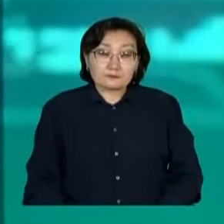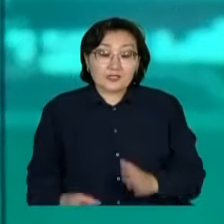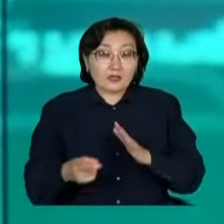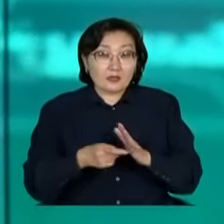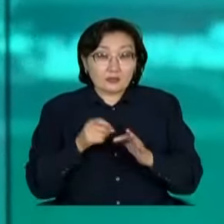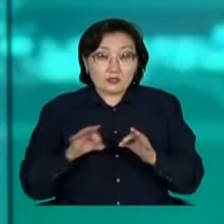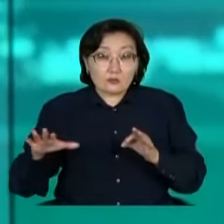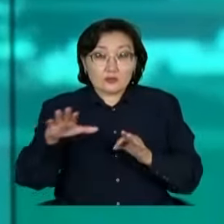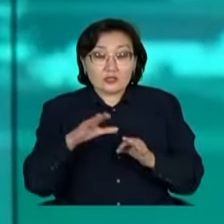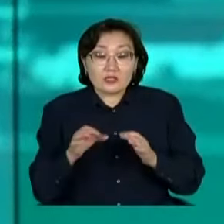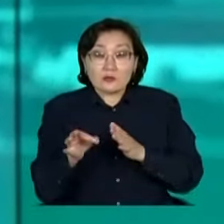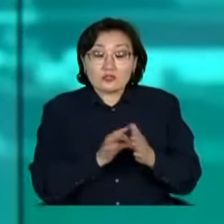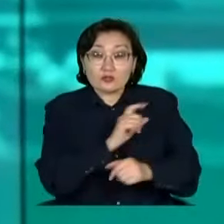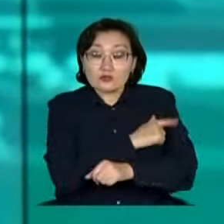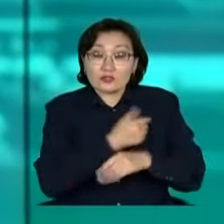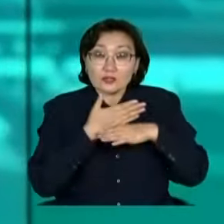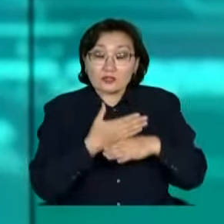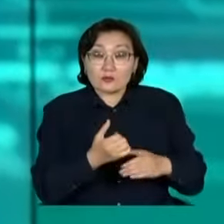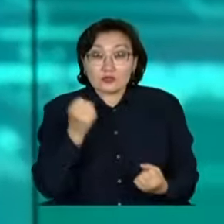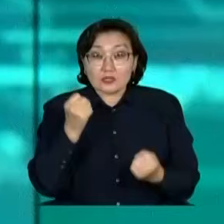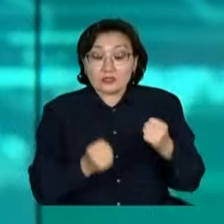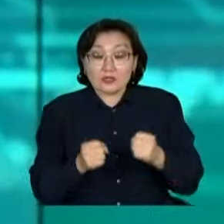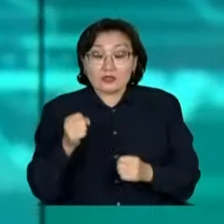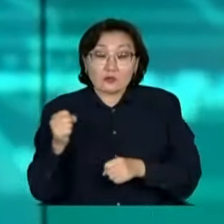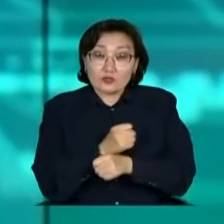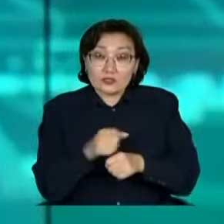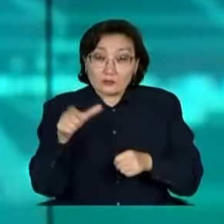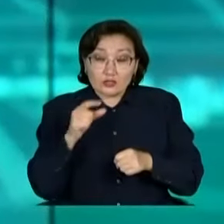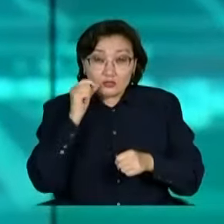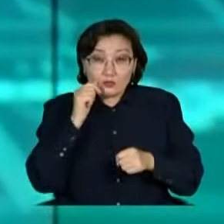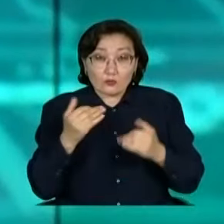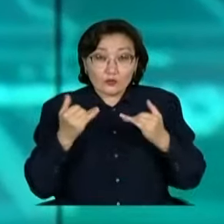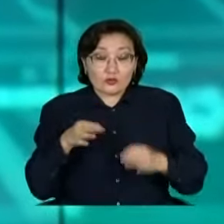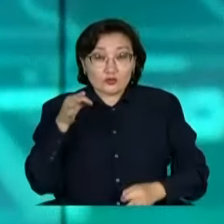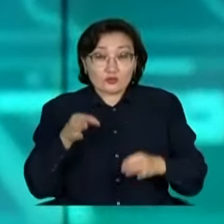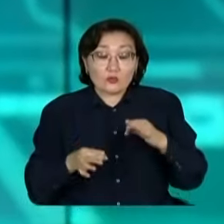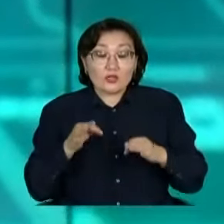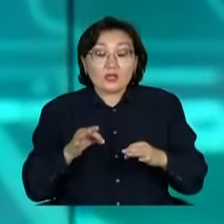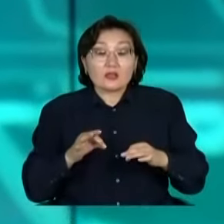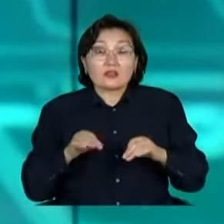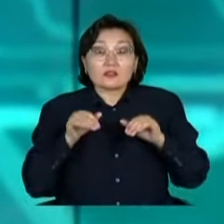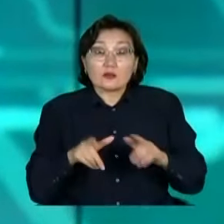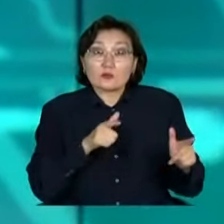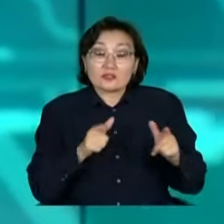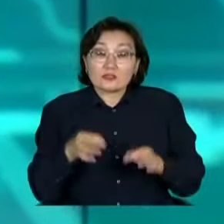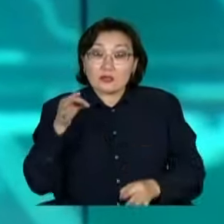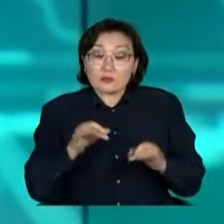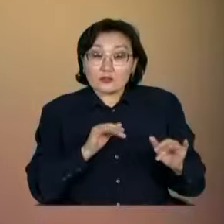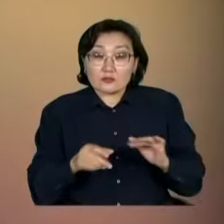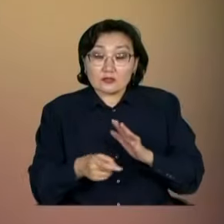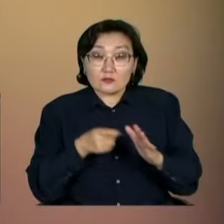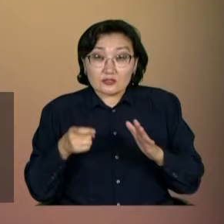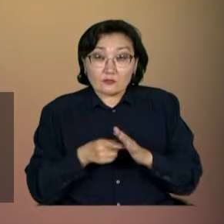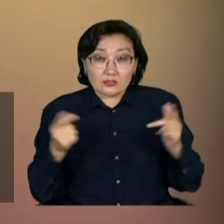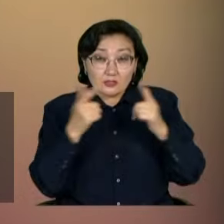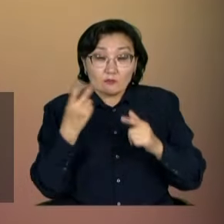Қарағанды облысында жедел жәрдем жүргізушісіне шабуыл жасаған ер адамға бүгін сот үкім кесті. Қылмыстық істі қарау барысында мәлім